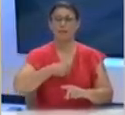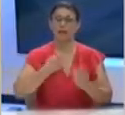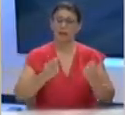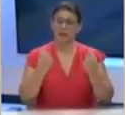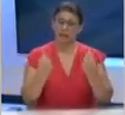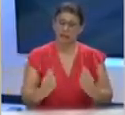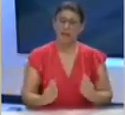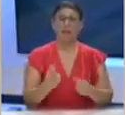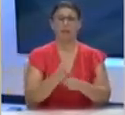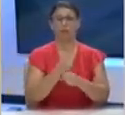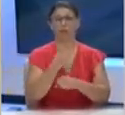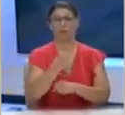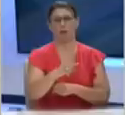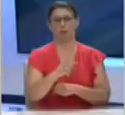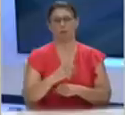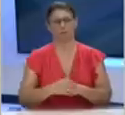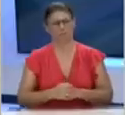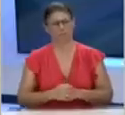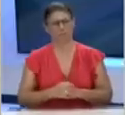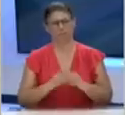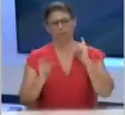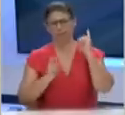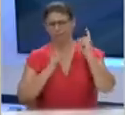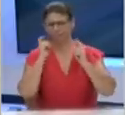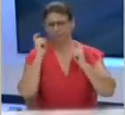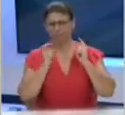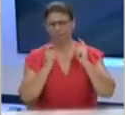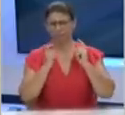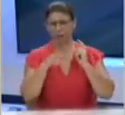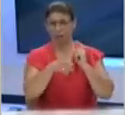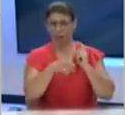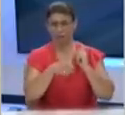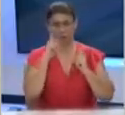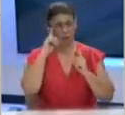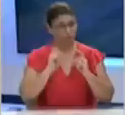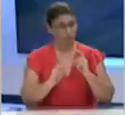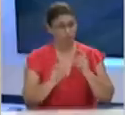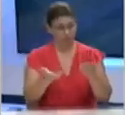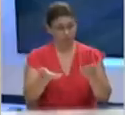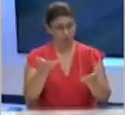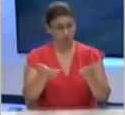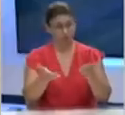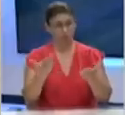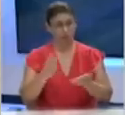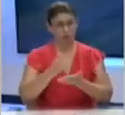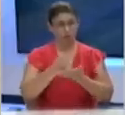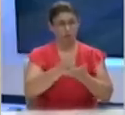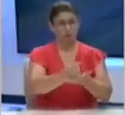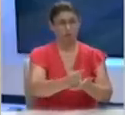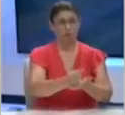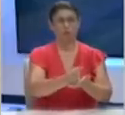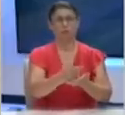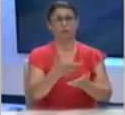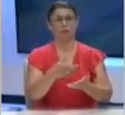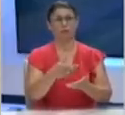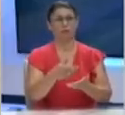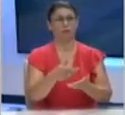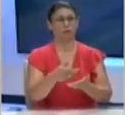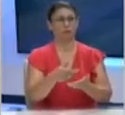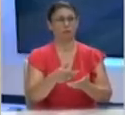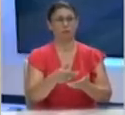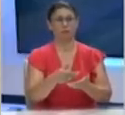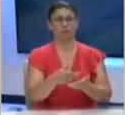δουλειά τους. Άραγε, κύριε Μητσοτάκη, σταθμίσατε αυτό το δεδομένο όταν δώσατε τα χρήματα πριν από